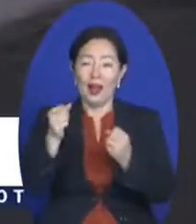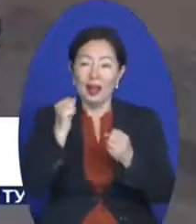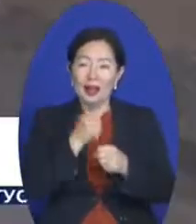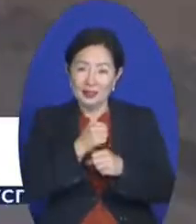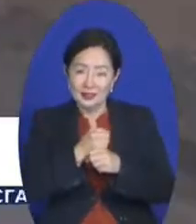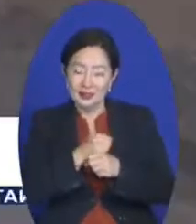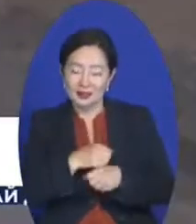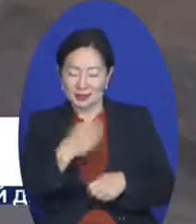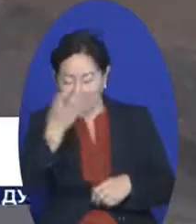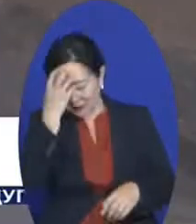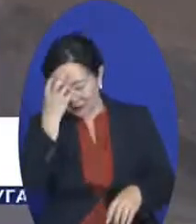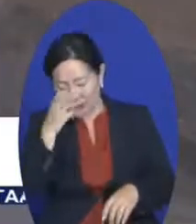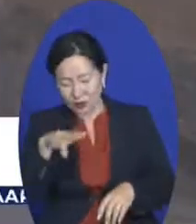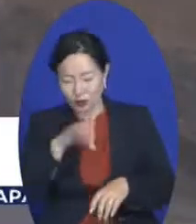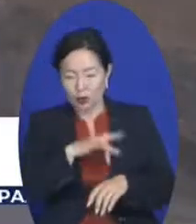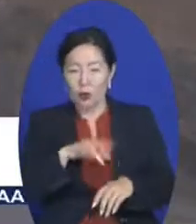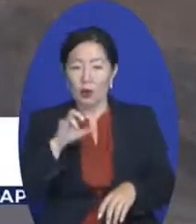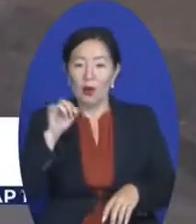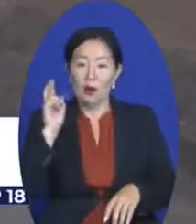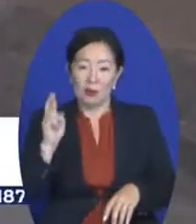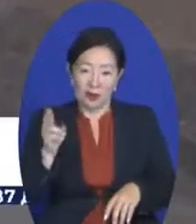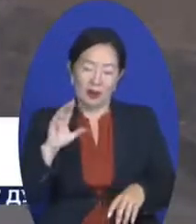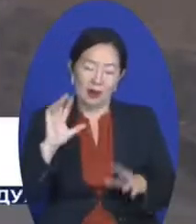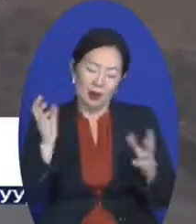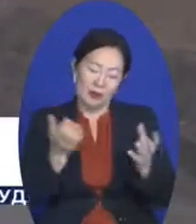Харин засгийн газар Төв банк нийлээд нийт үрийн